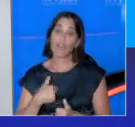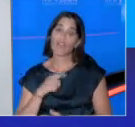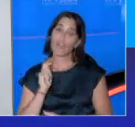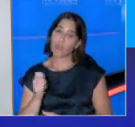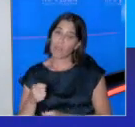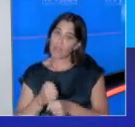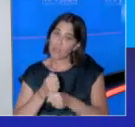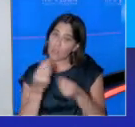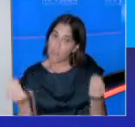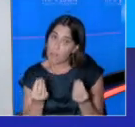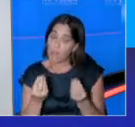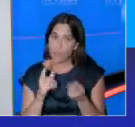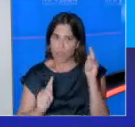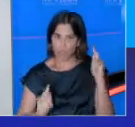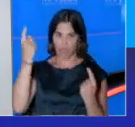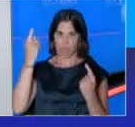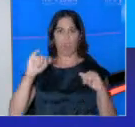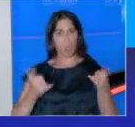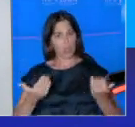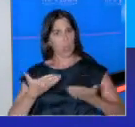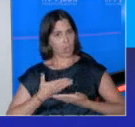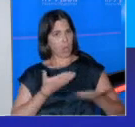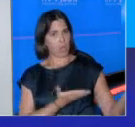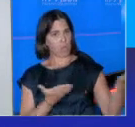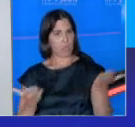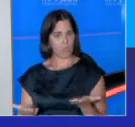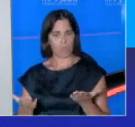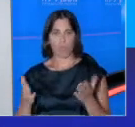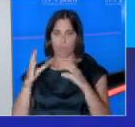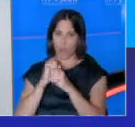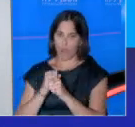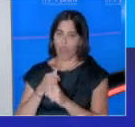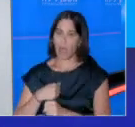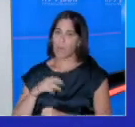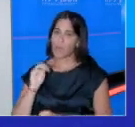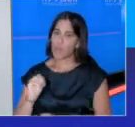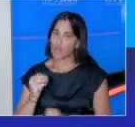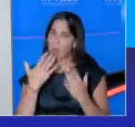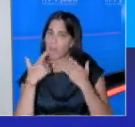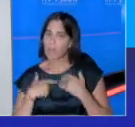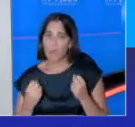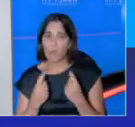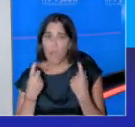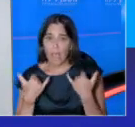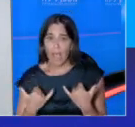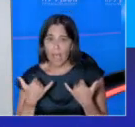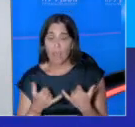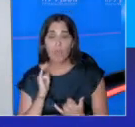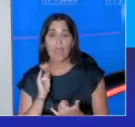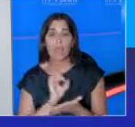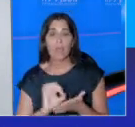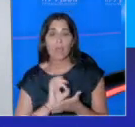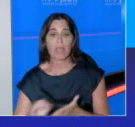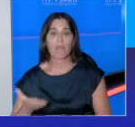כנסת עושים משהו כל כך יוצא דופן, אז הם כן יקבלו אצלנו בימה במשכן לילה. משה, ספר לנו מה קרה היום ואיזה מכתב